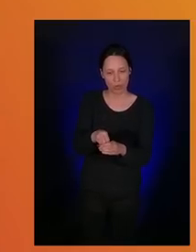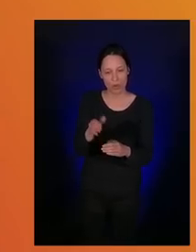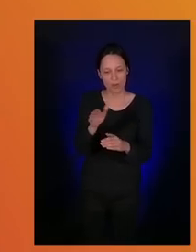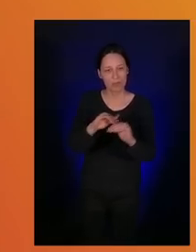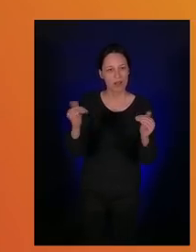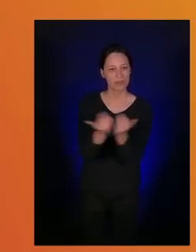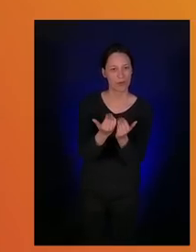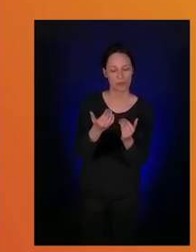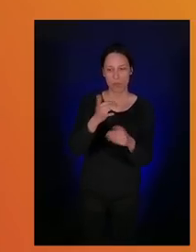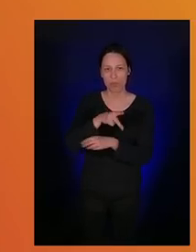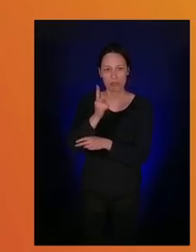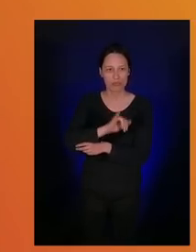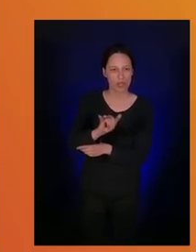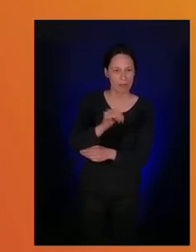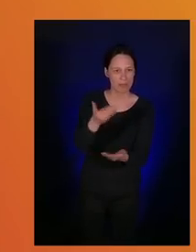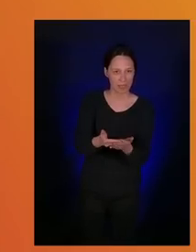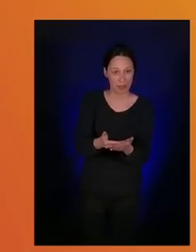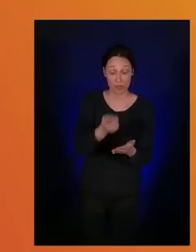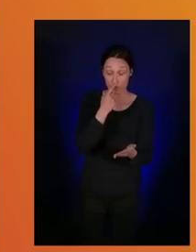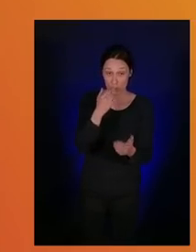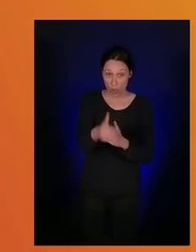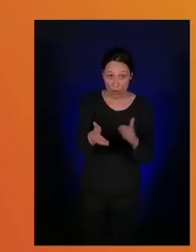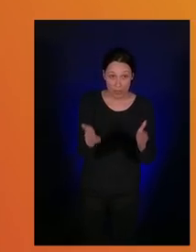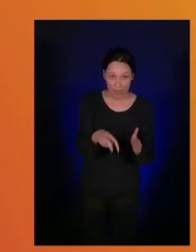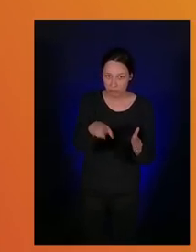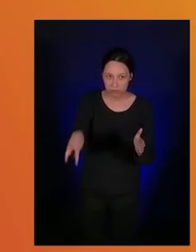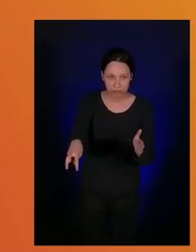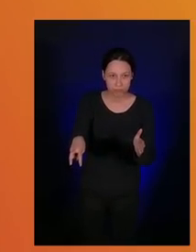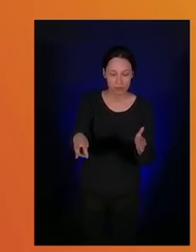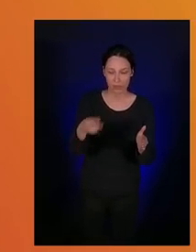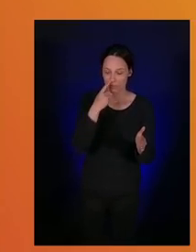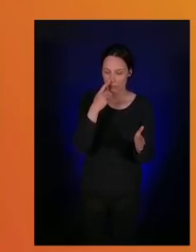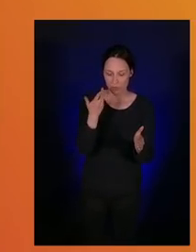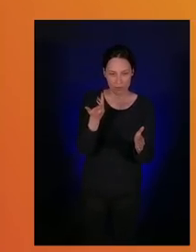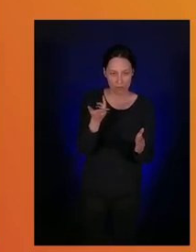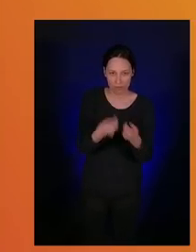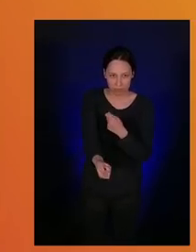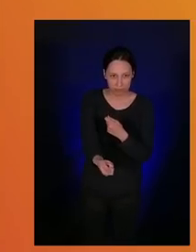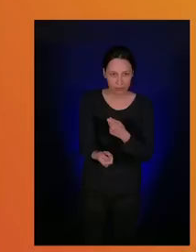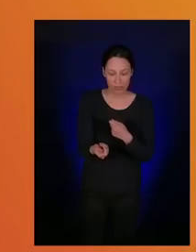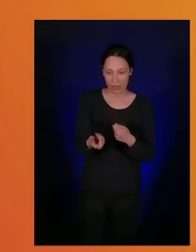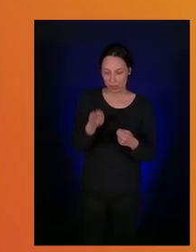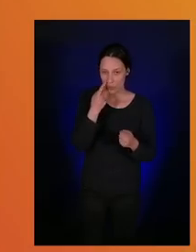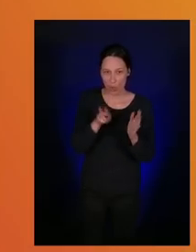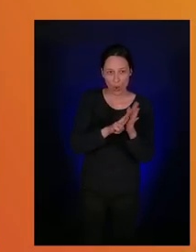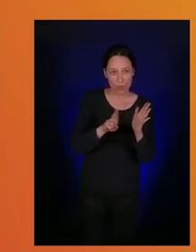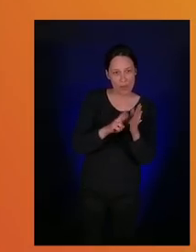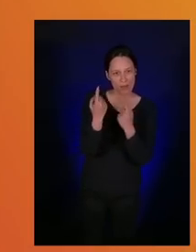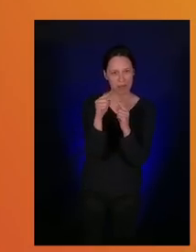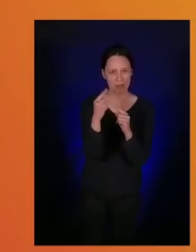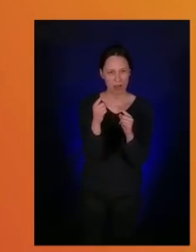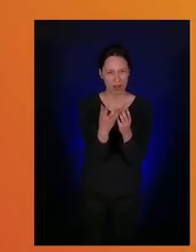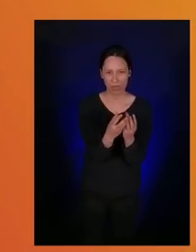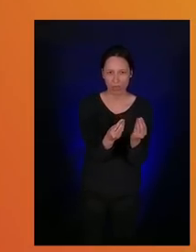qui n'est pas le cadre syndical, ce qui pose problème avec plus jamais ça au regard de nos repères revendicatifs. J'étais cette nuit dans